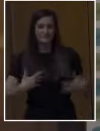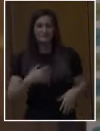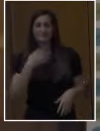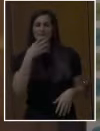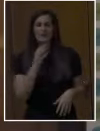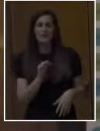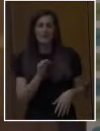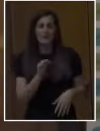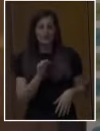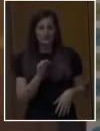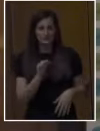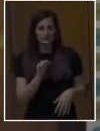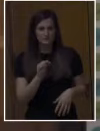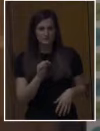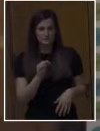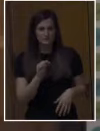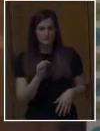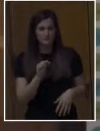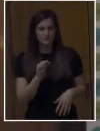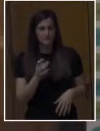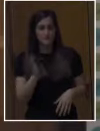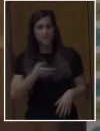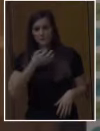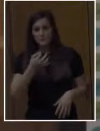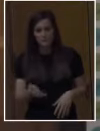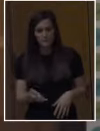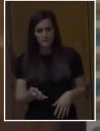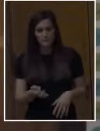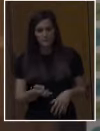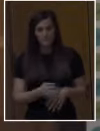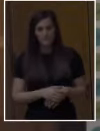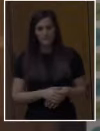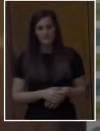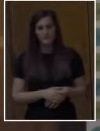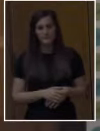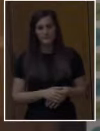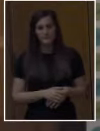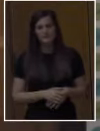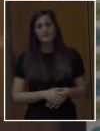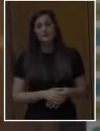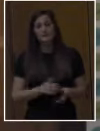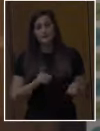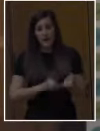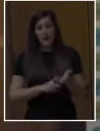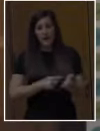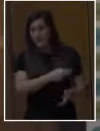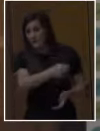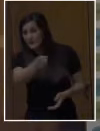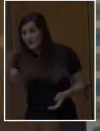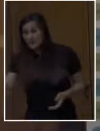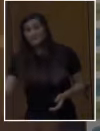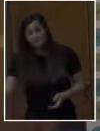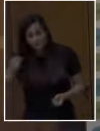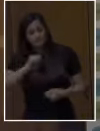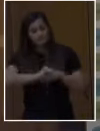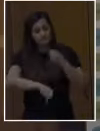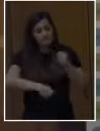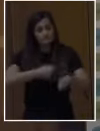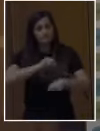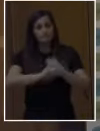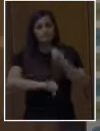εάν δεν προσπαθήσετε ουσιαστικά να μπείτε σε μια διαδικασία να